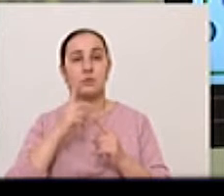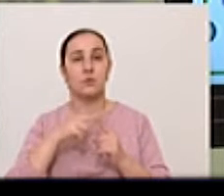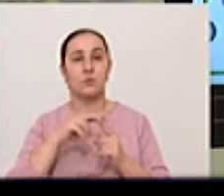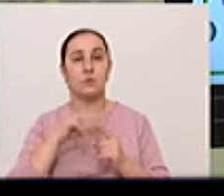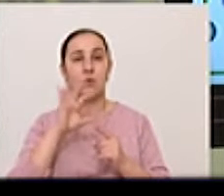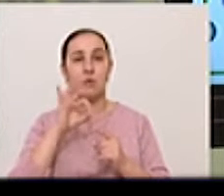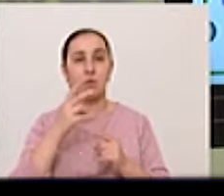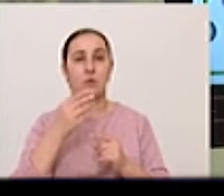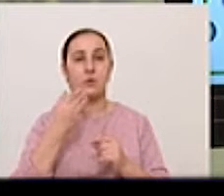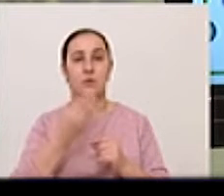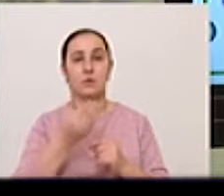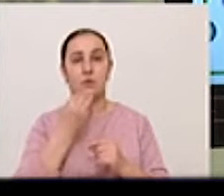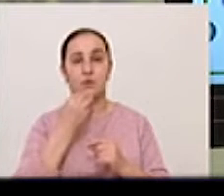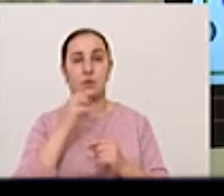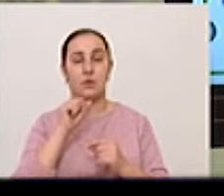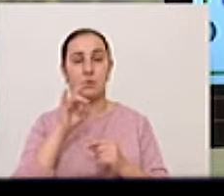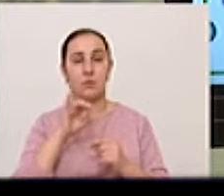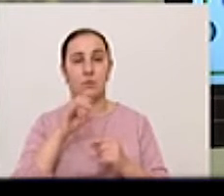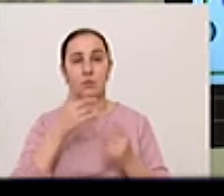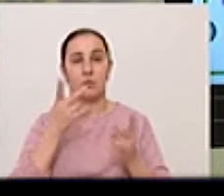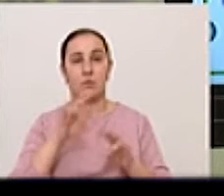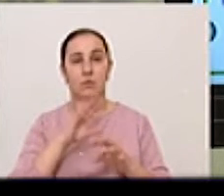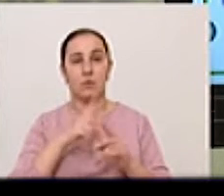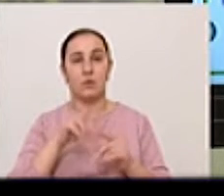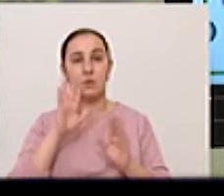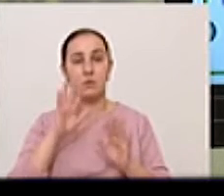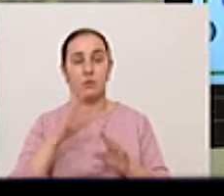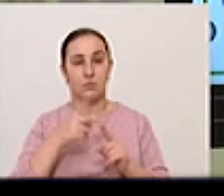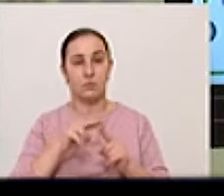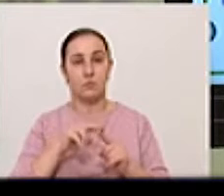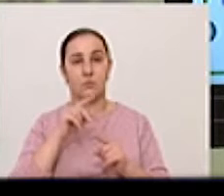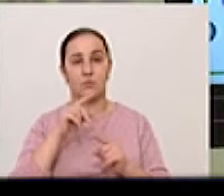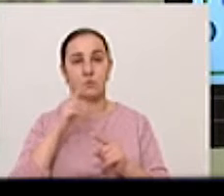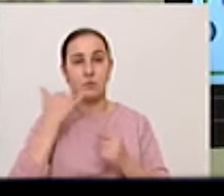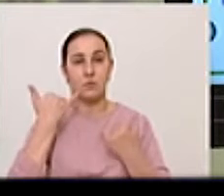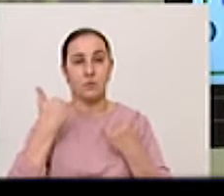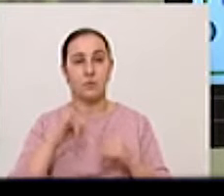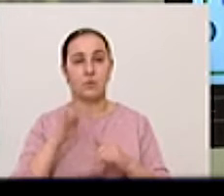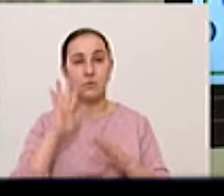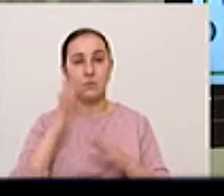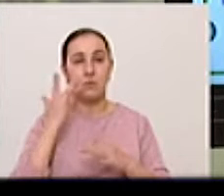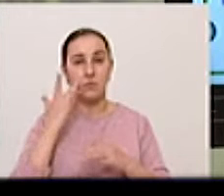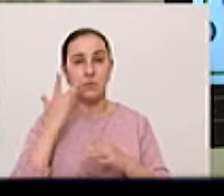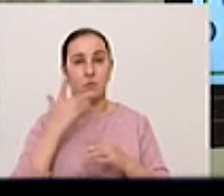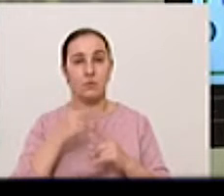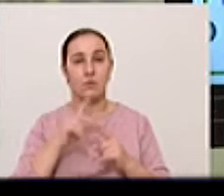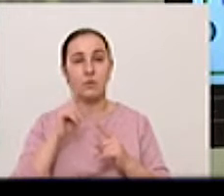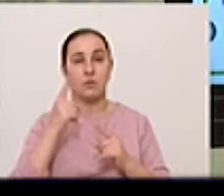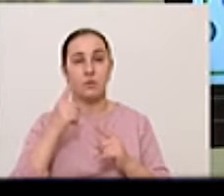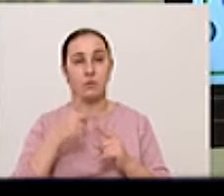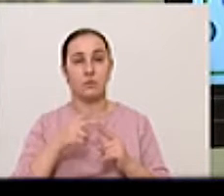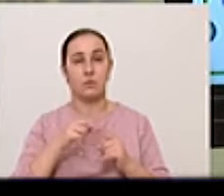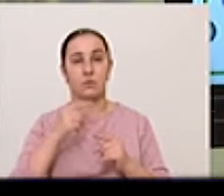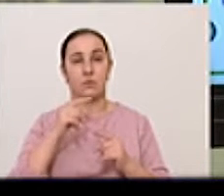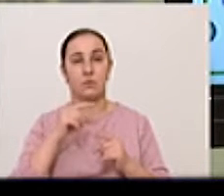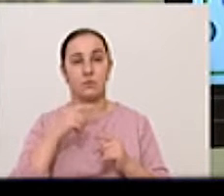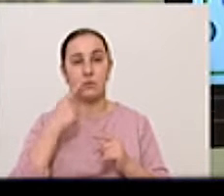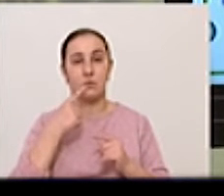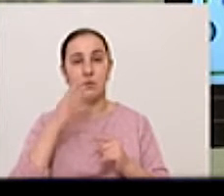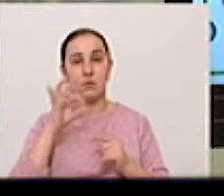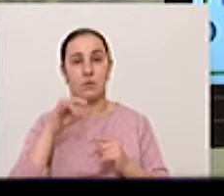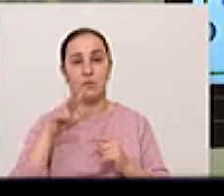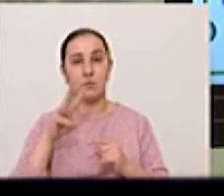ol, ye deydi armonda qolma, lekin shunga hayronman faqat, nega uni deydilar